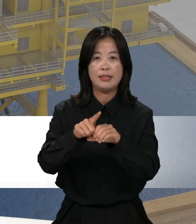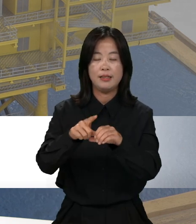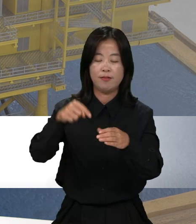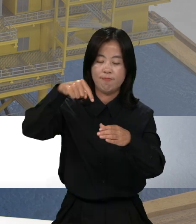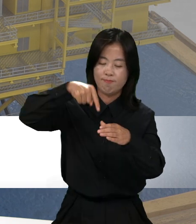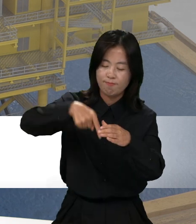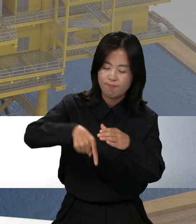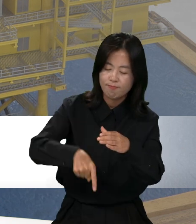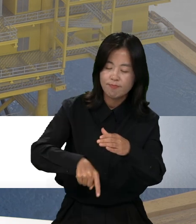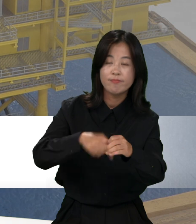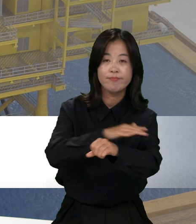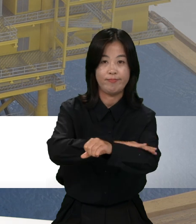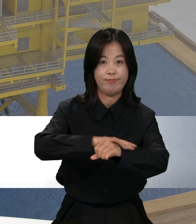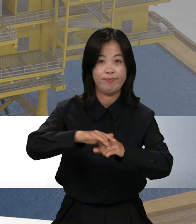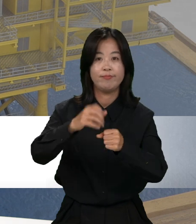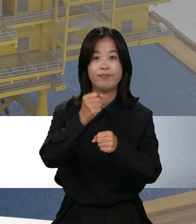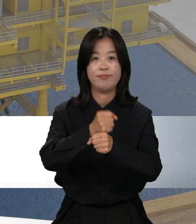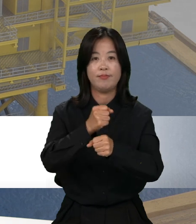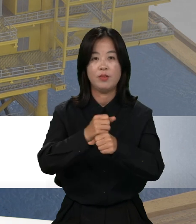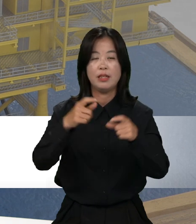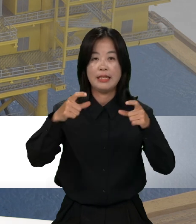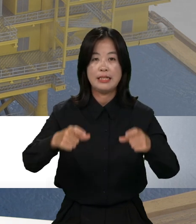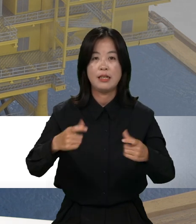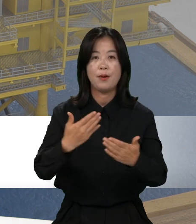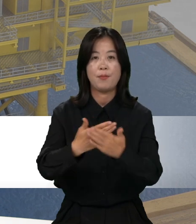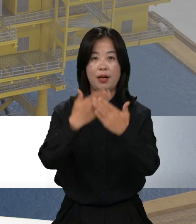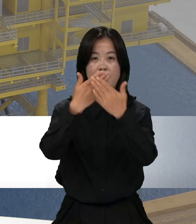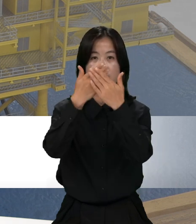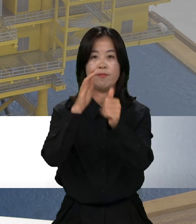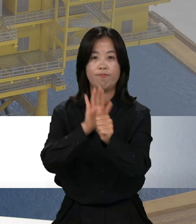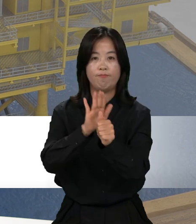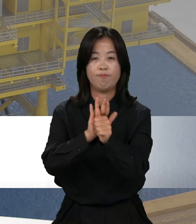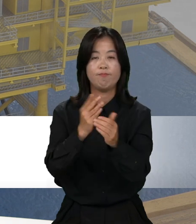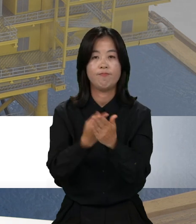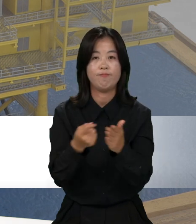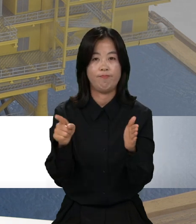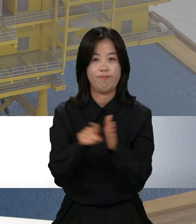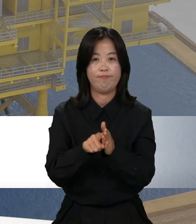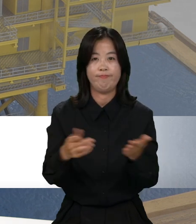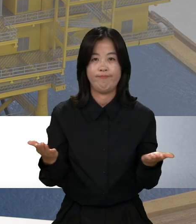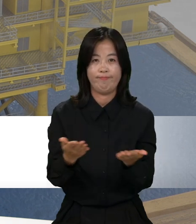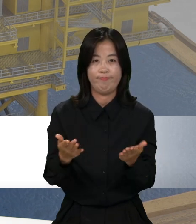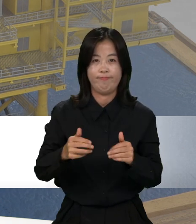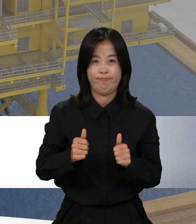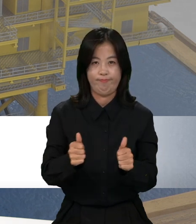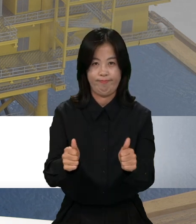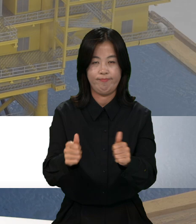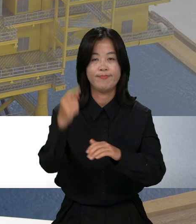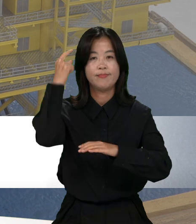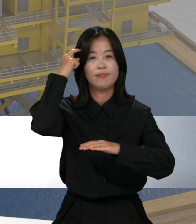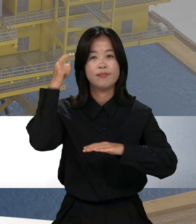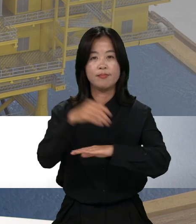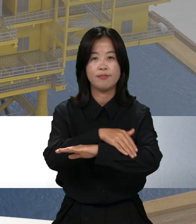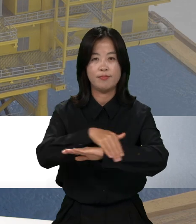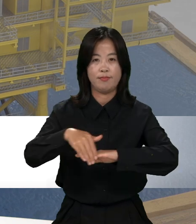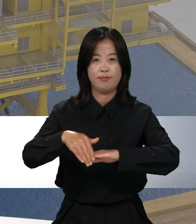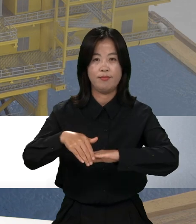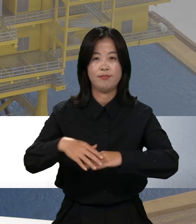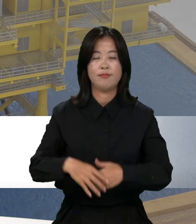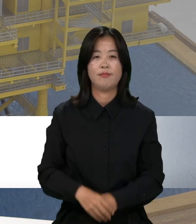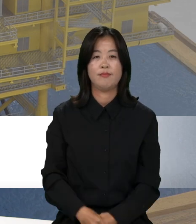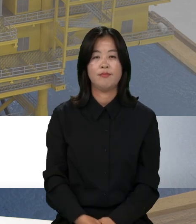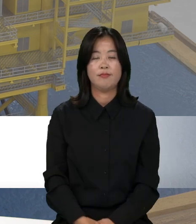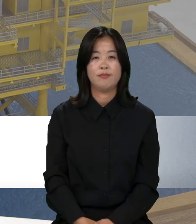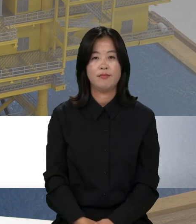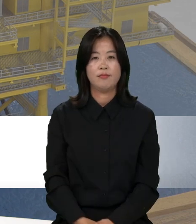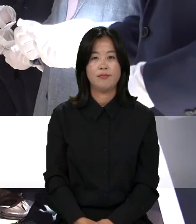포시는 가스전 시추 물론 지역발전 견인의 동반자로 함께할 석유 공사와의 상생 발전에 행정력을